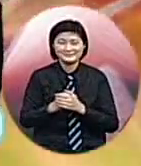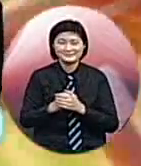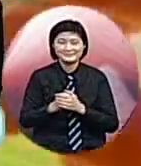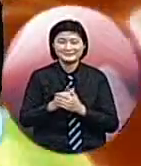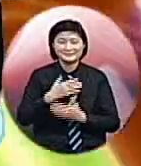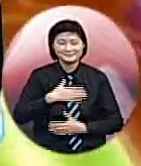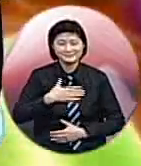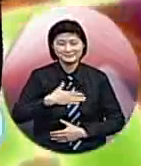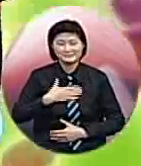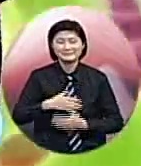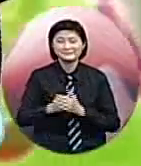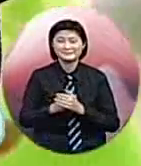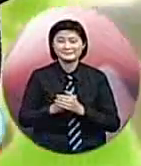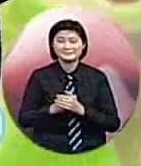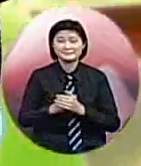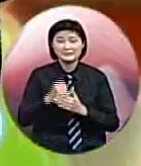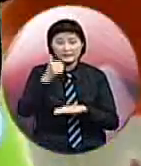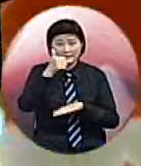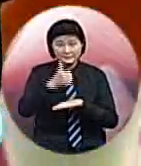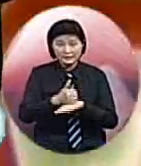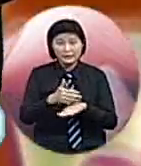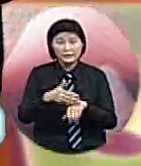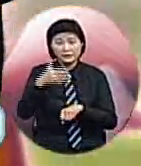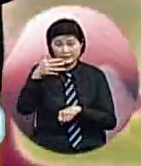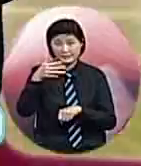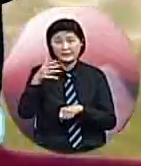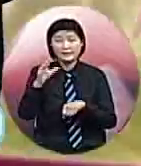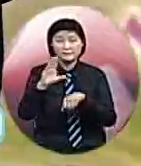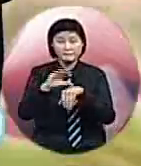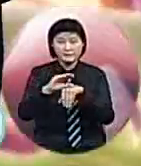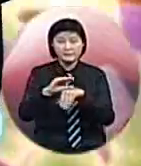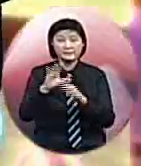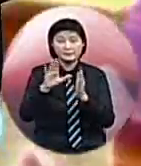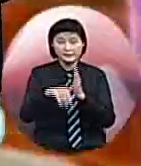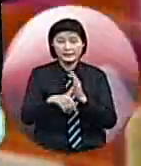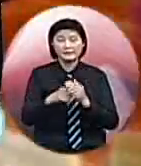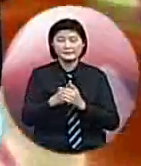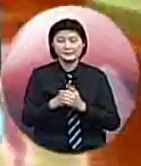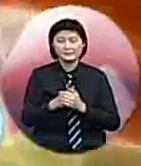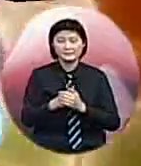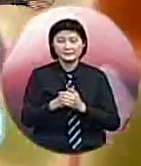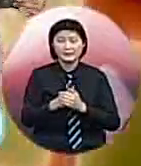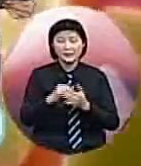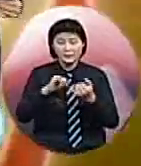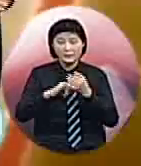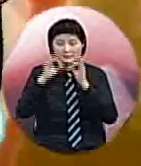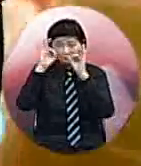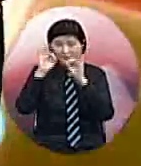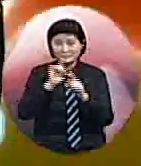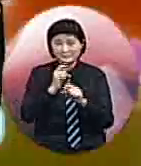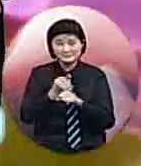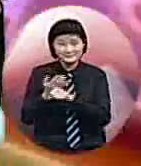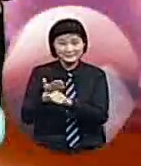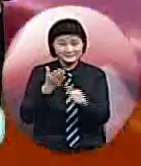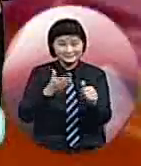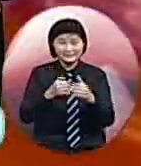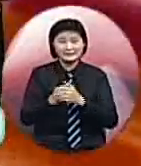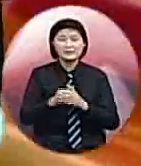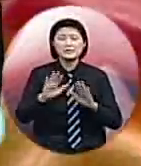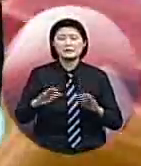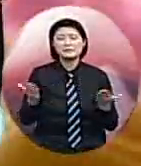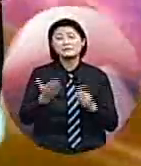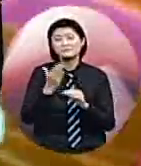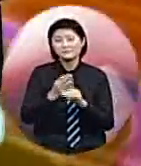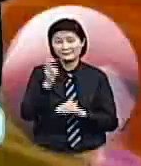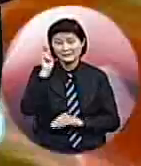네. 알겠습니다. 이따가 저 네. 8시에 재방송 나가니까 네, 네. 어머니 그때 꼭 보시라고 하세요. 네. 네. 지금은 일하고 계실까요,